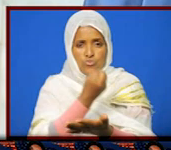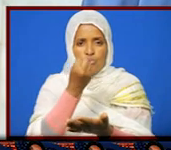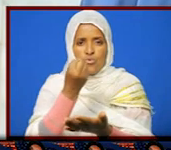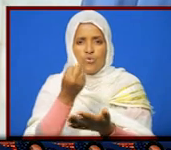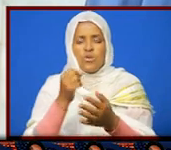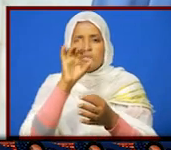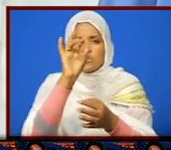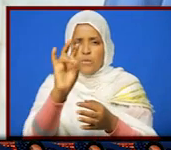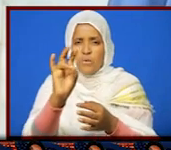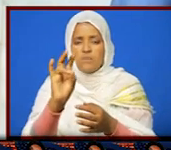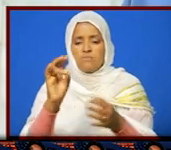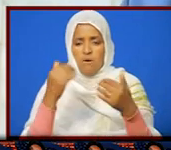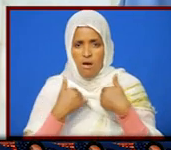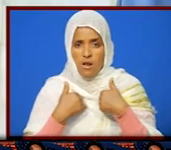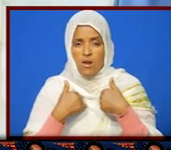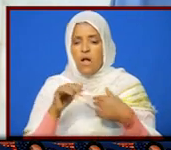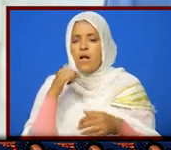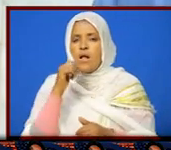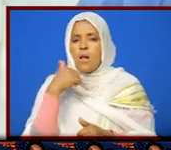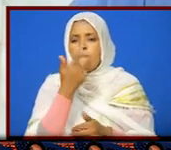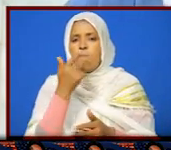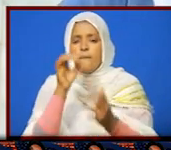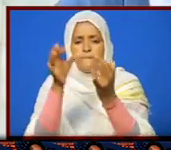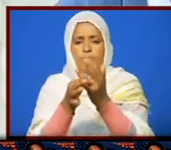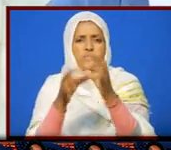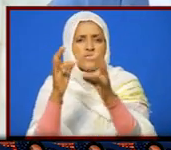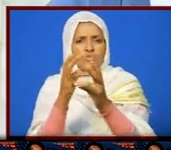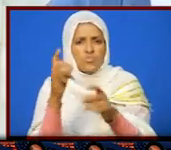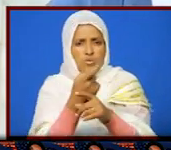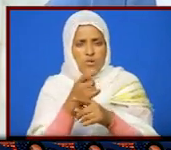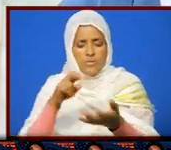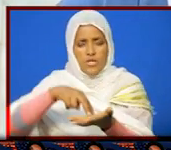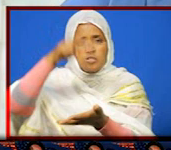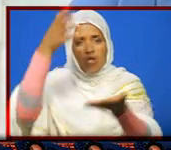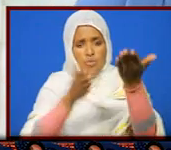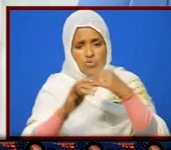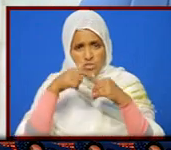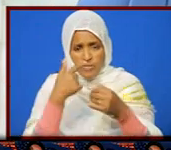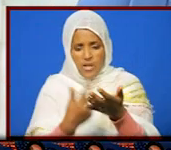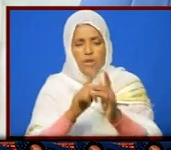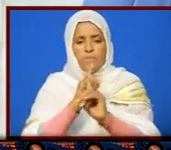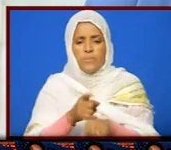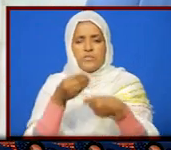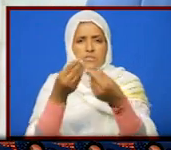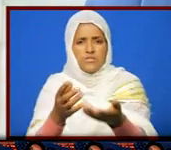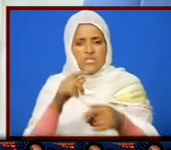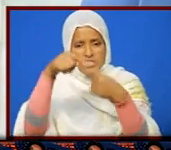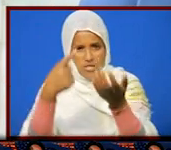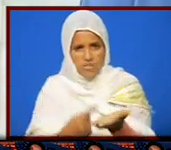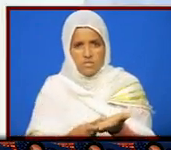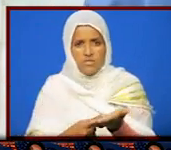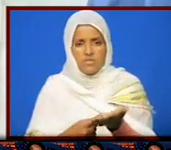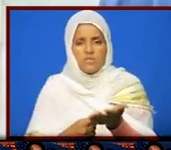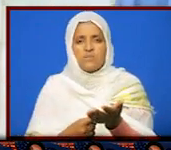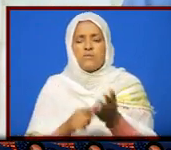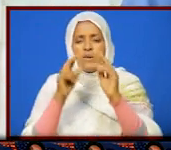ያለውን ወስዶ ሰባት ታገብታለች ለማን ሚስት ትሆናለች ከዚህ በኋላ በትንሣኤ ሙታን ሲባል ይህንን መልስ ነው